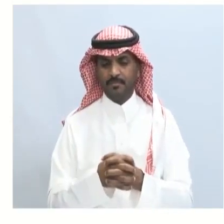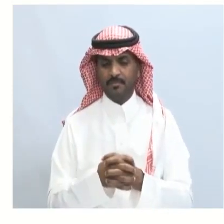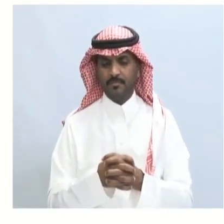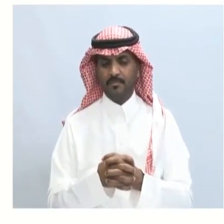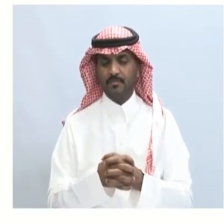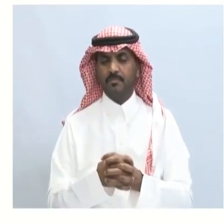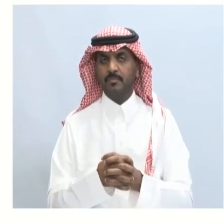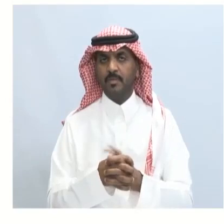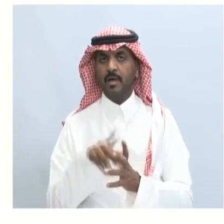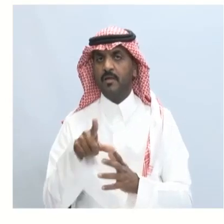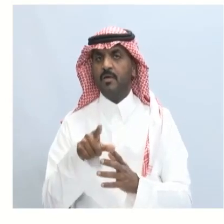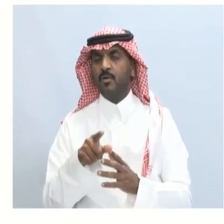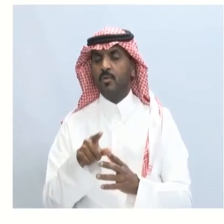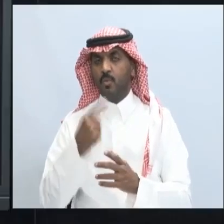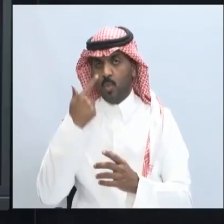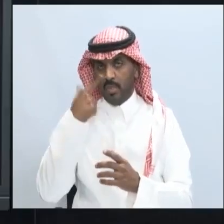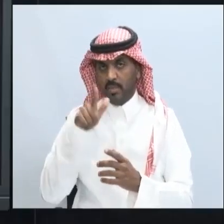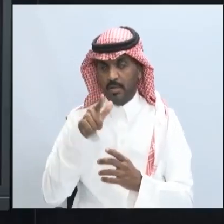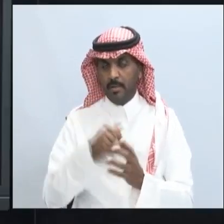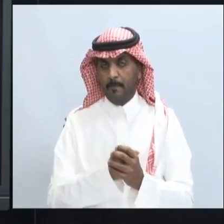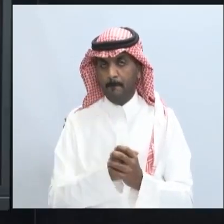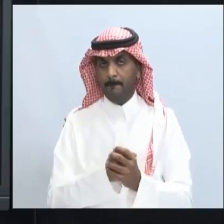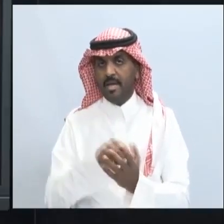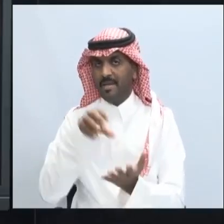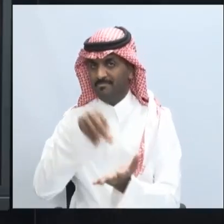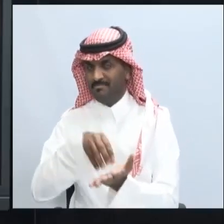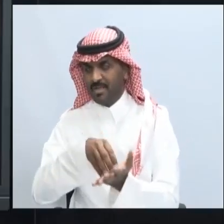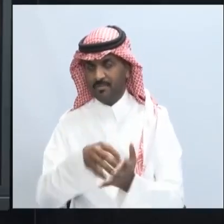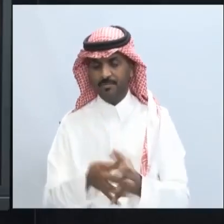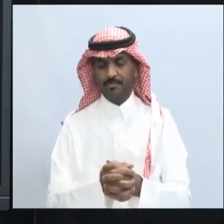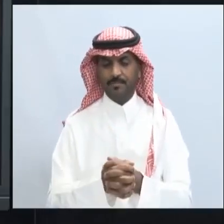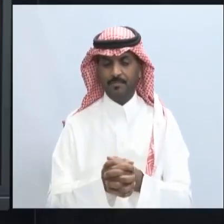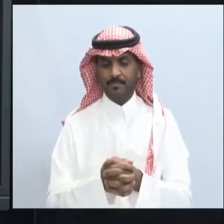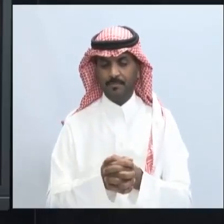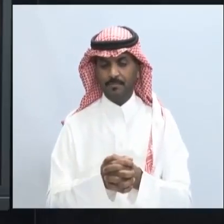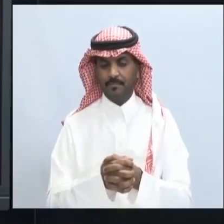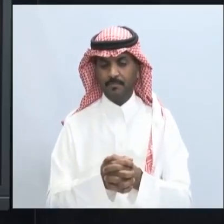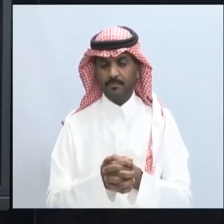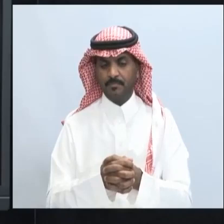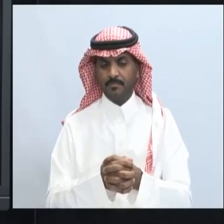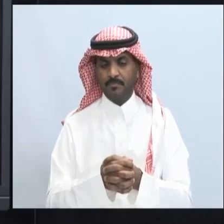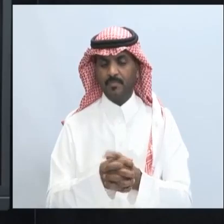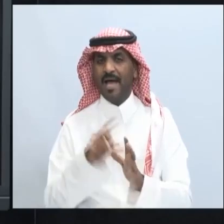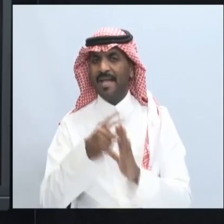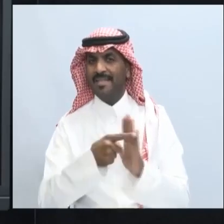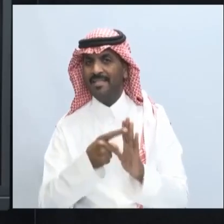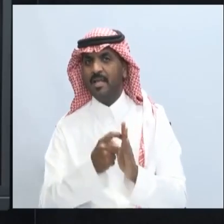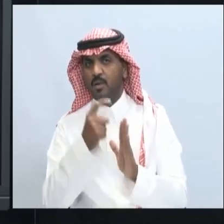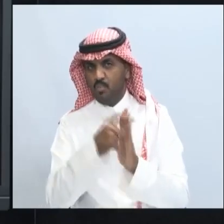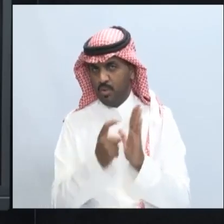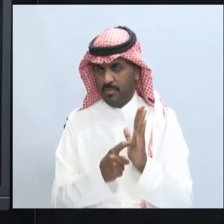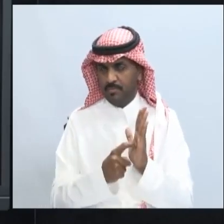هذا هو جانب وبينا جانب الموطن بينا جانب الموطن وحدد المنظم